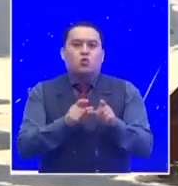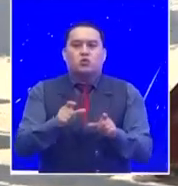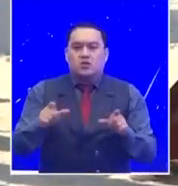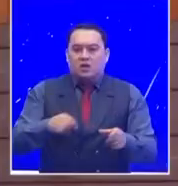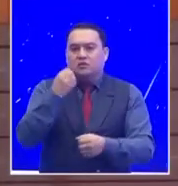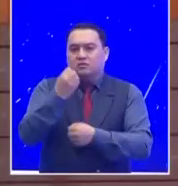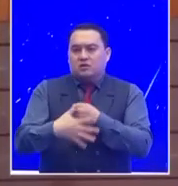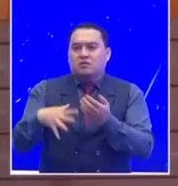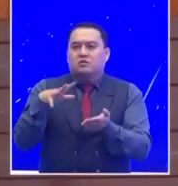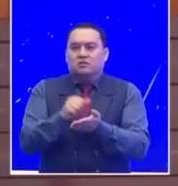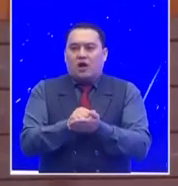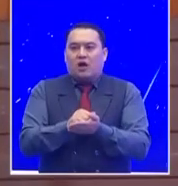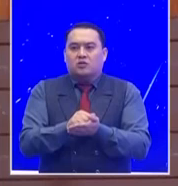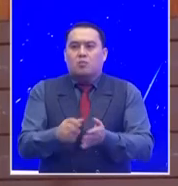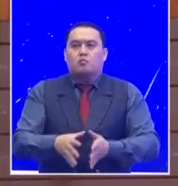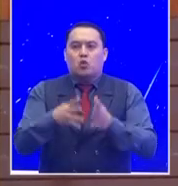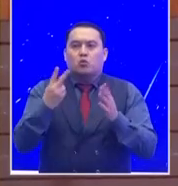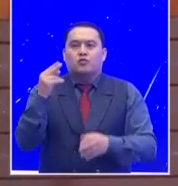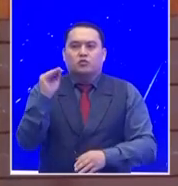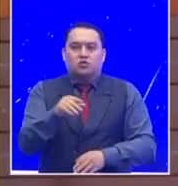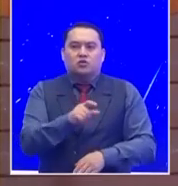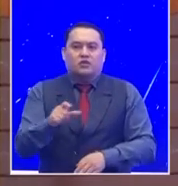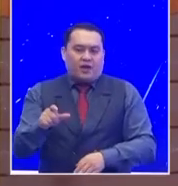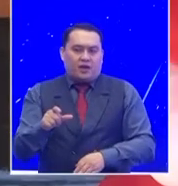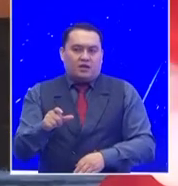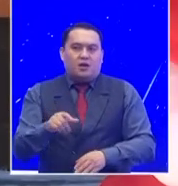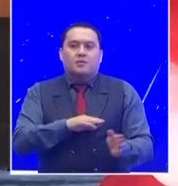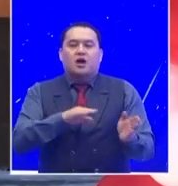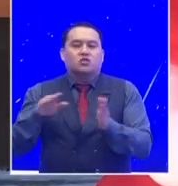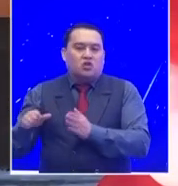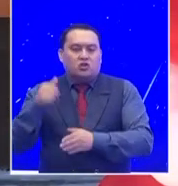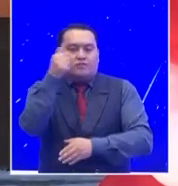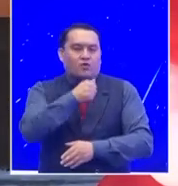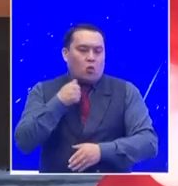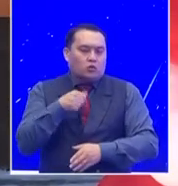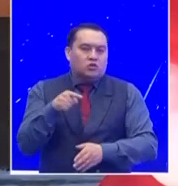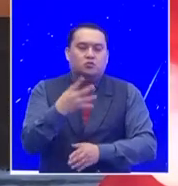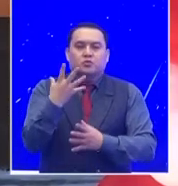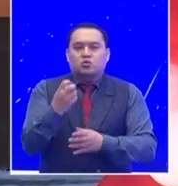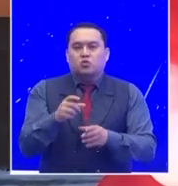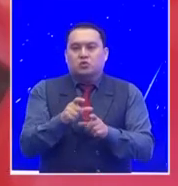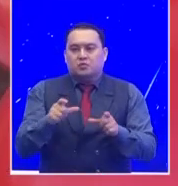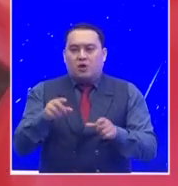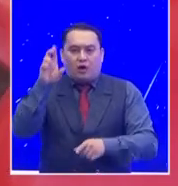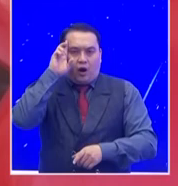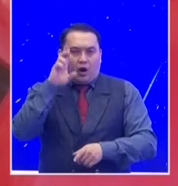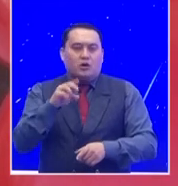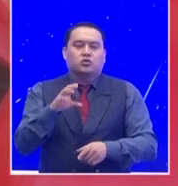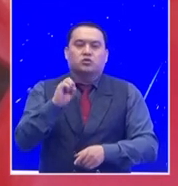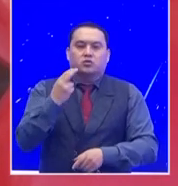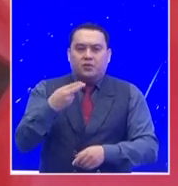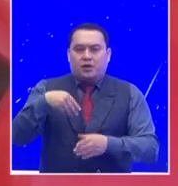через Центр занятости трудоустроено более 2000 человек. За истекший год более 1500 семей получили государственную